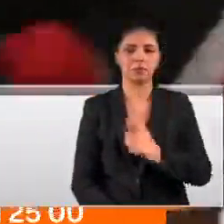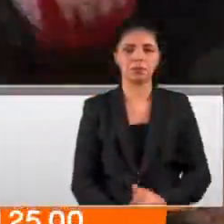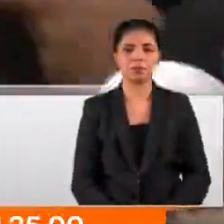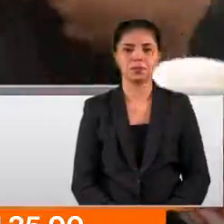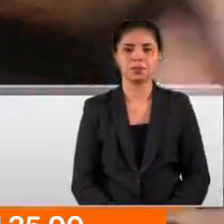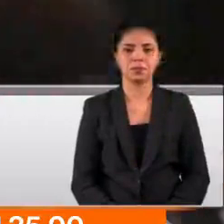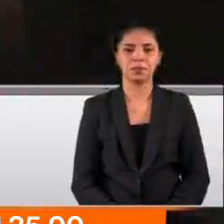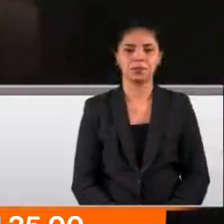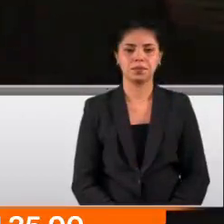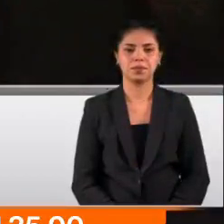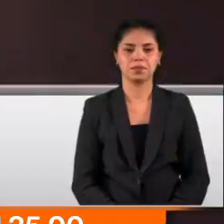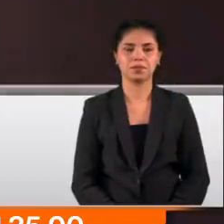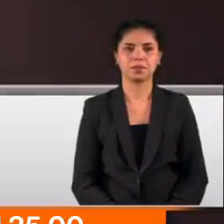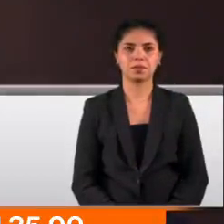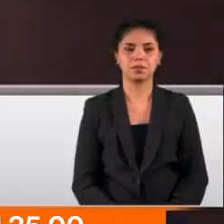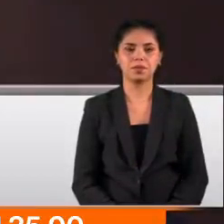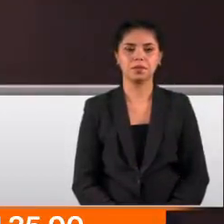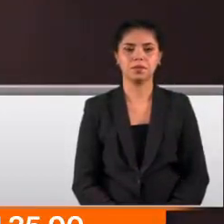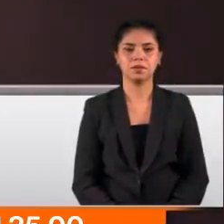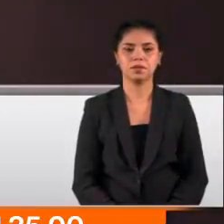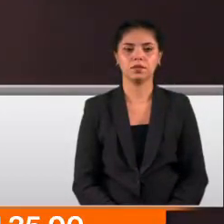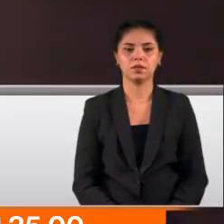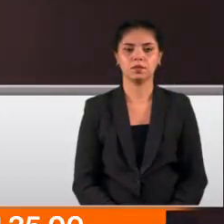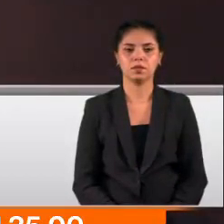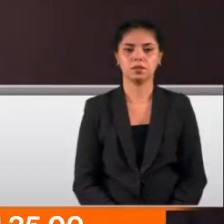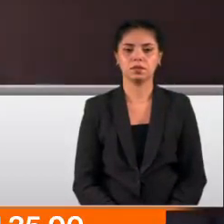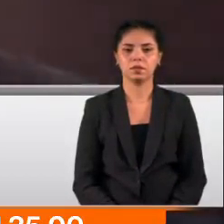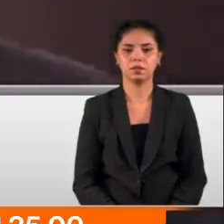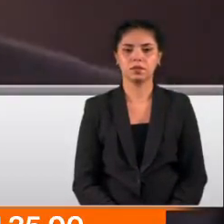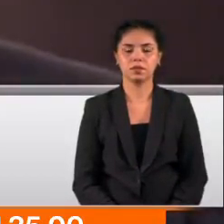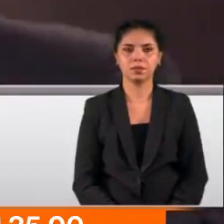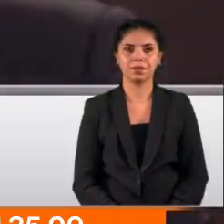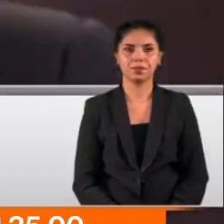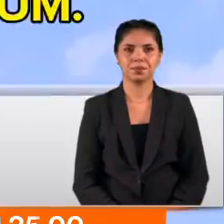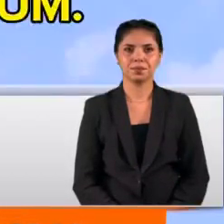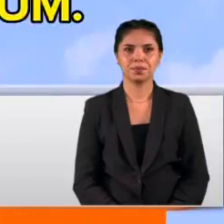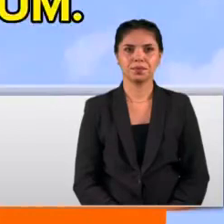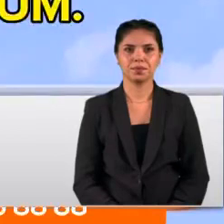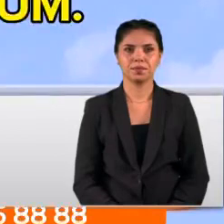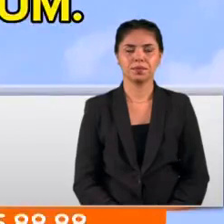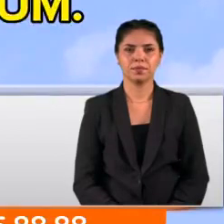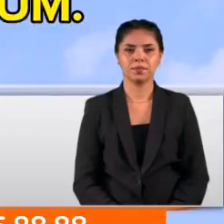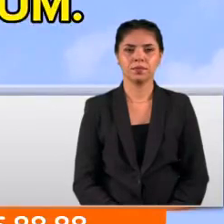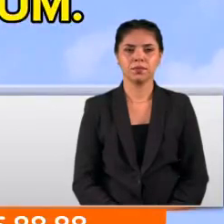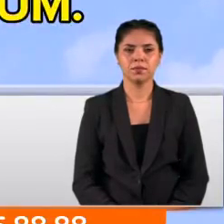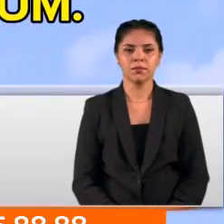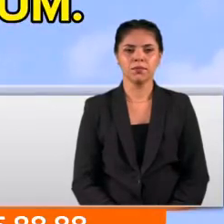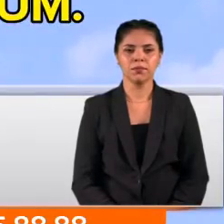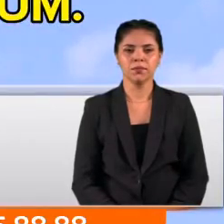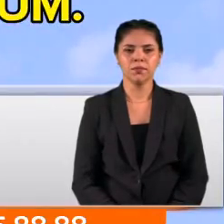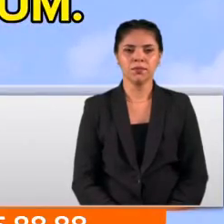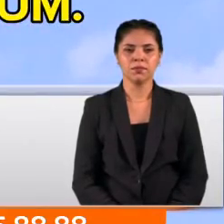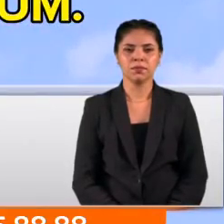Ben çıkıp ben adayım demem. Delege gelir, kimi arzu ediyorsa seçer. Cumhuriyet Halk Partisi